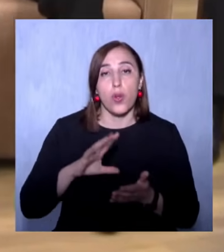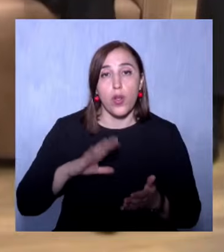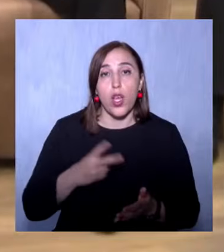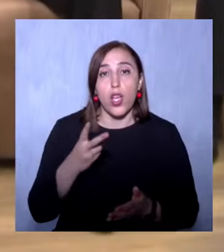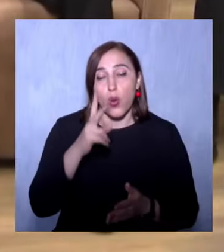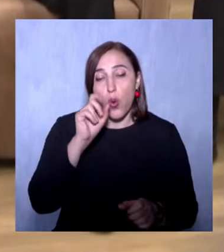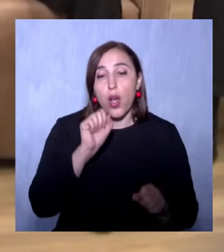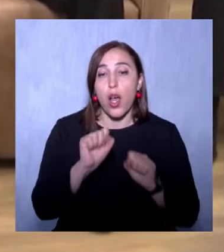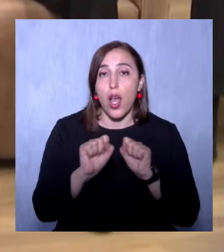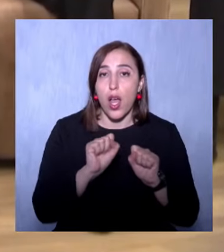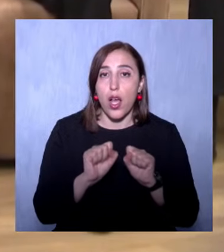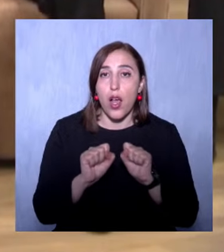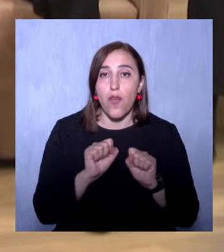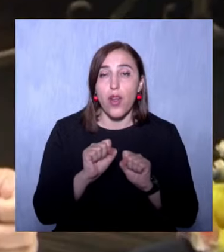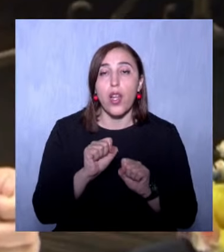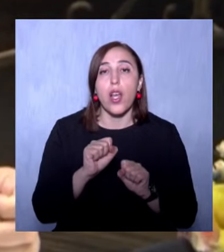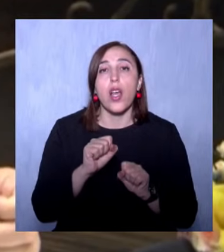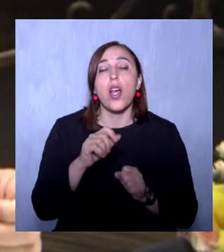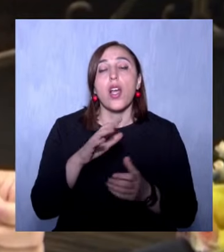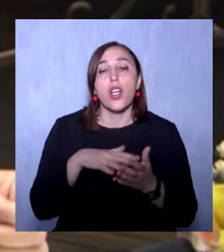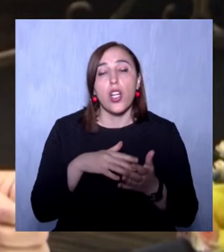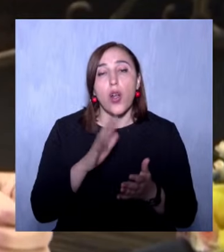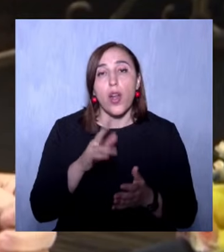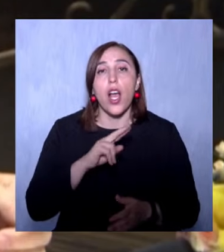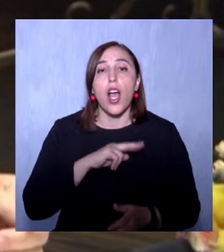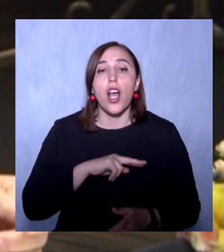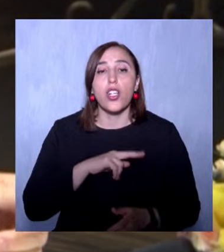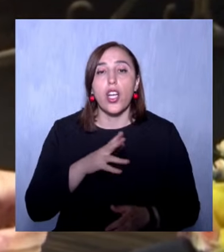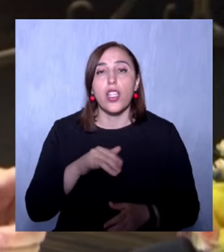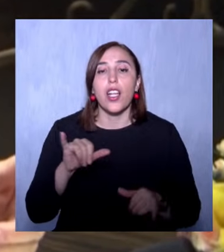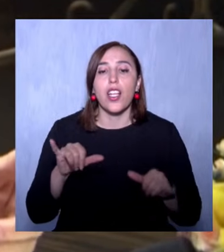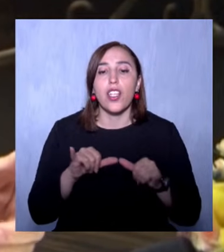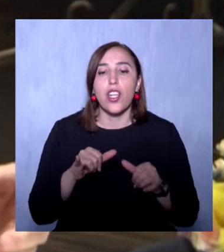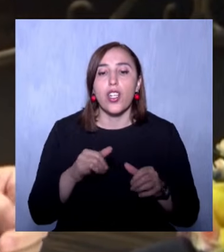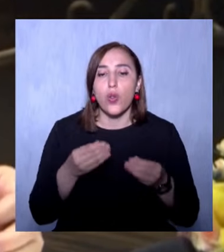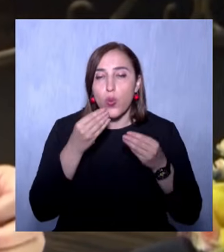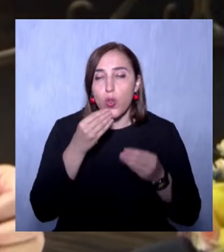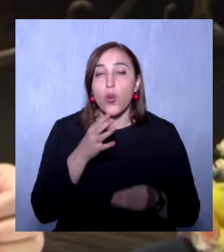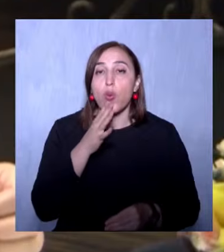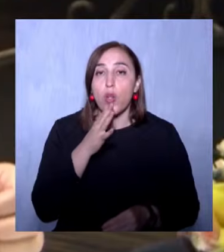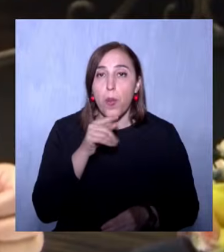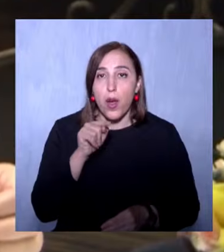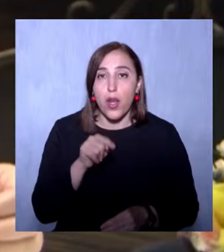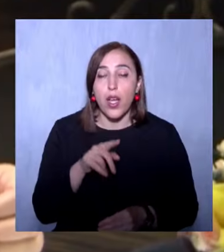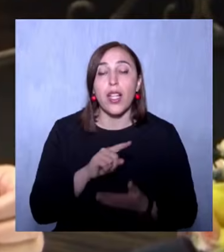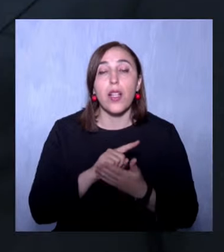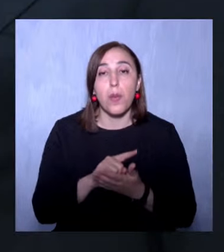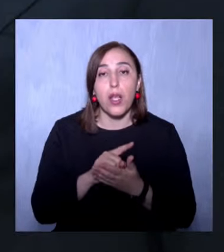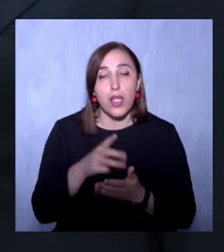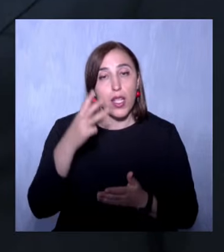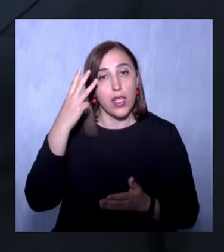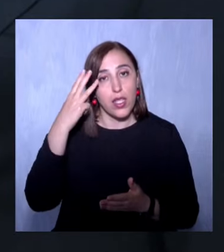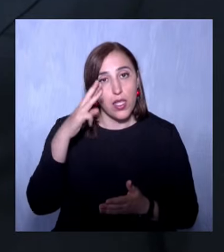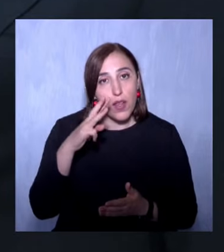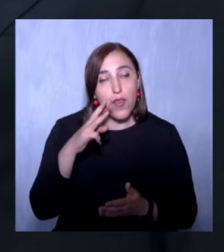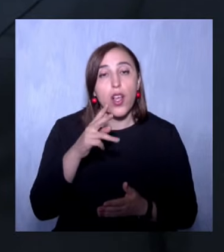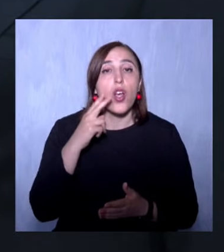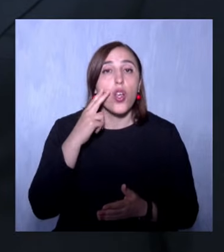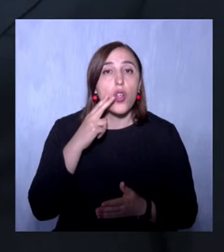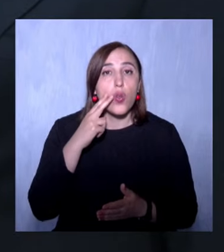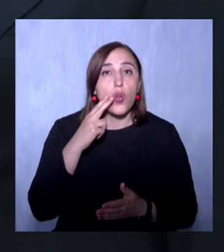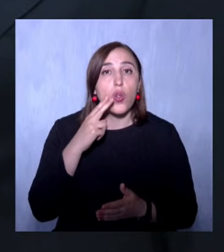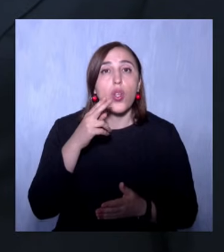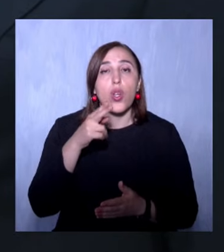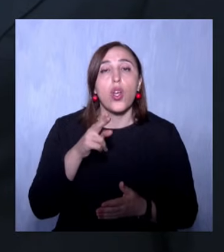երկրների ղեկավարները պետք է շարունակեն շփումը աշխատանքային ճաշի ժամանակ։ Հետաքրքիր է, որ չնայած բանակցությունների այս ձևաչափի, Սոչիա Էրդողանի